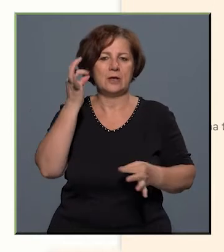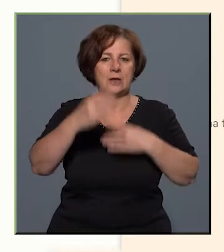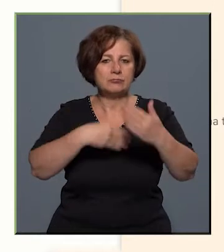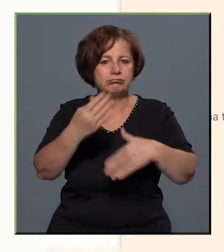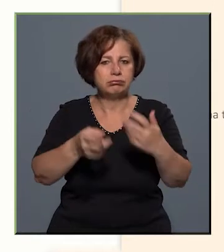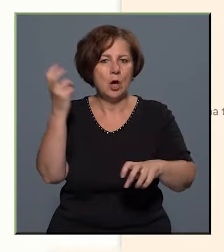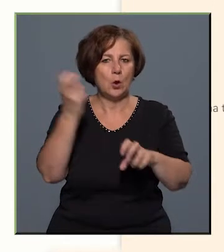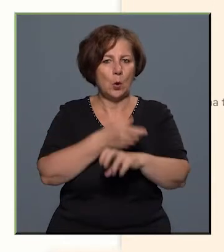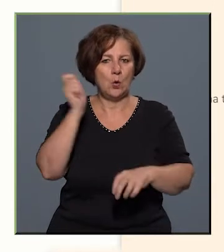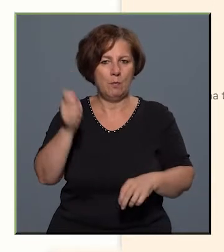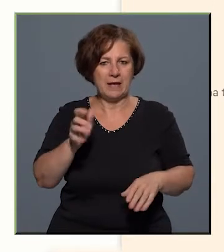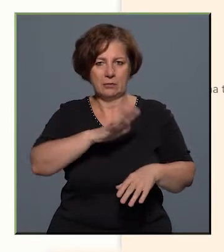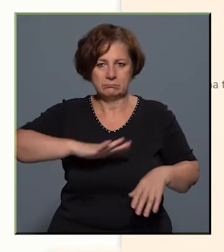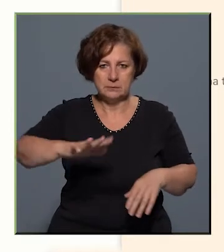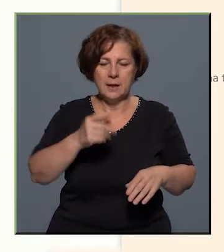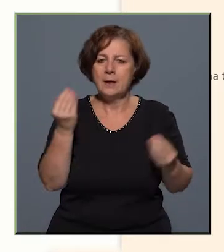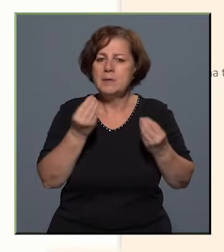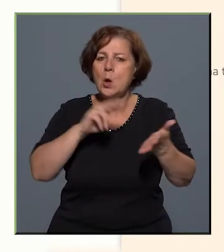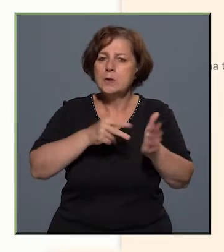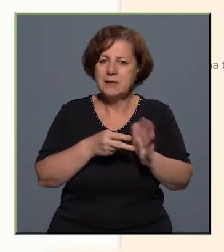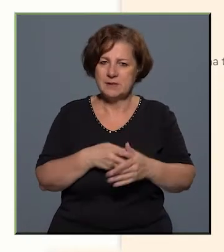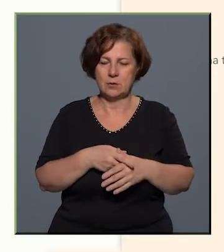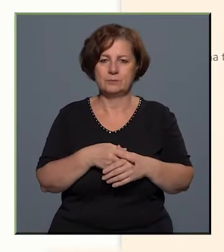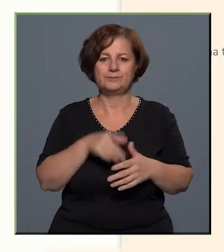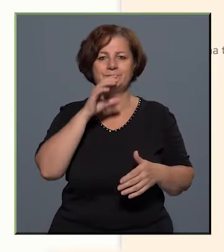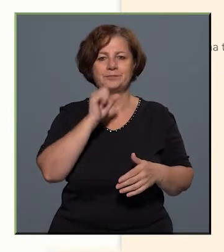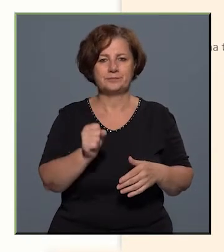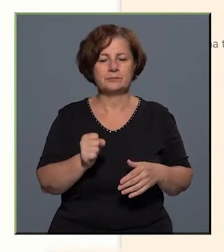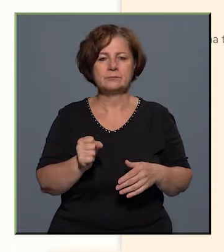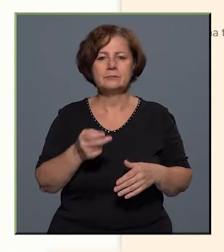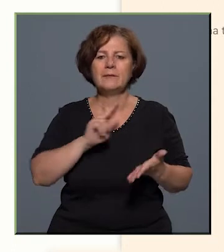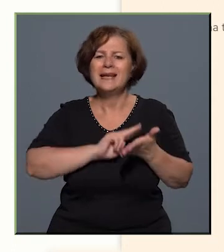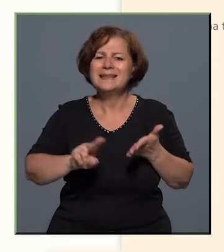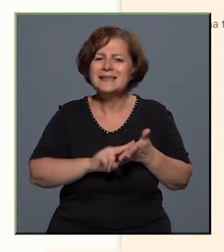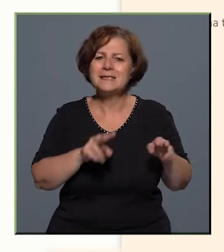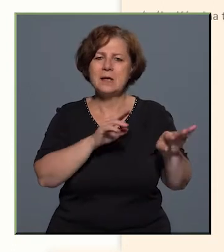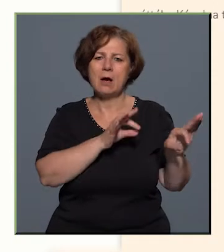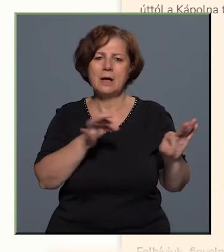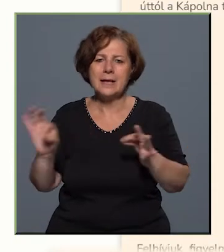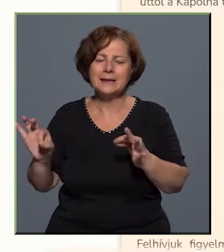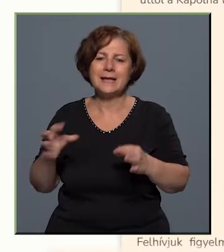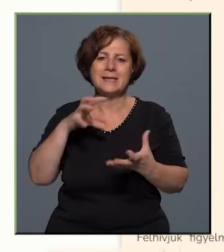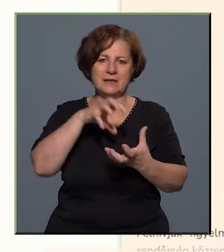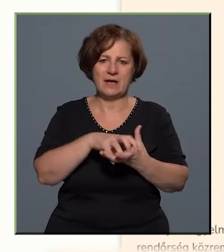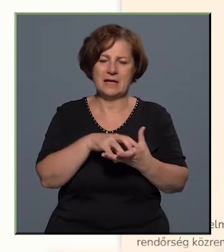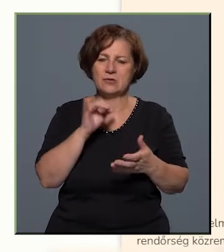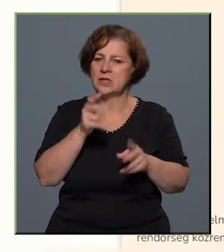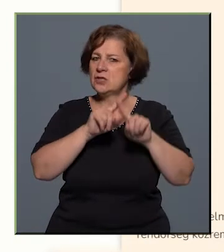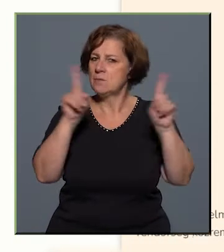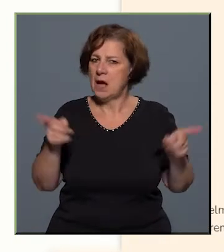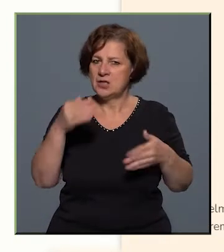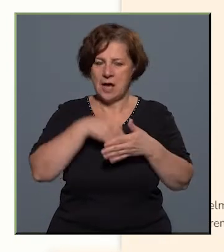zajlik Kőbányán. Tulajdonképpen mi a koncepció? Tiszta rendezett város, tehát nincs más, én ebben